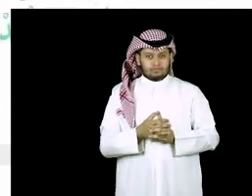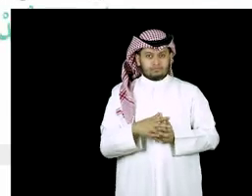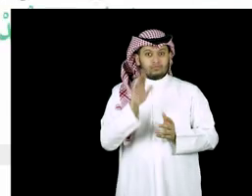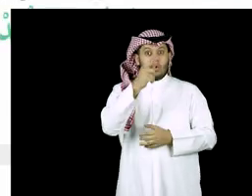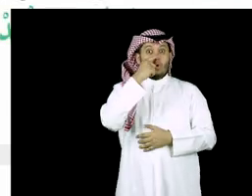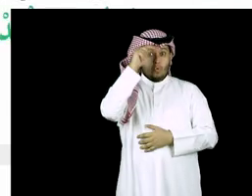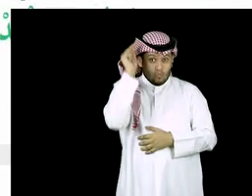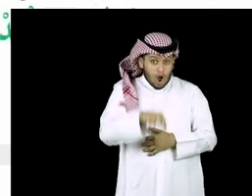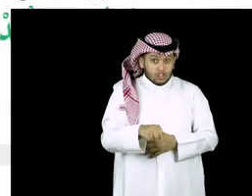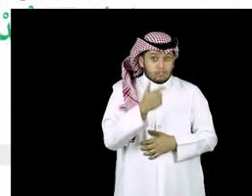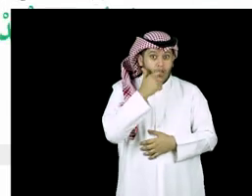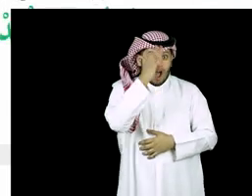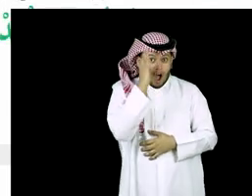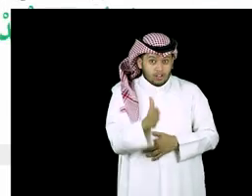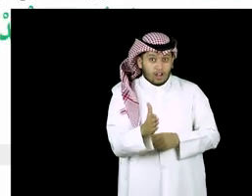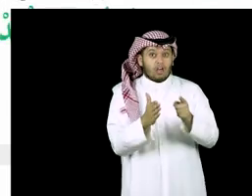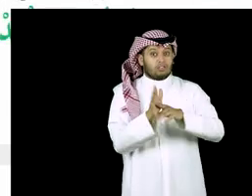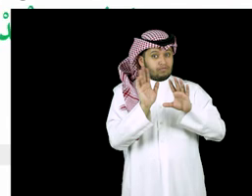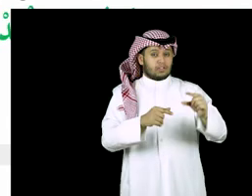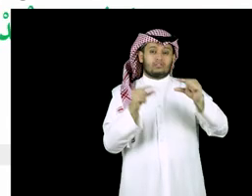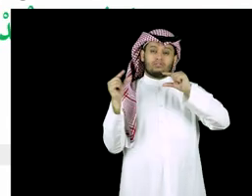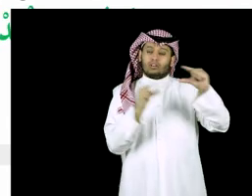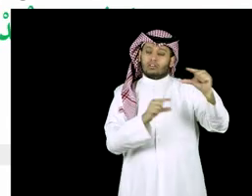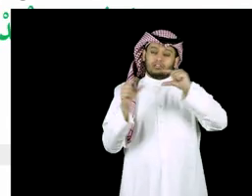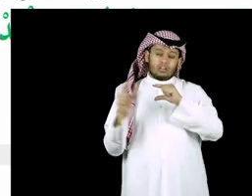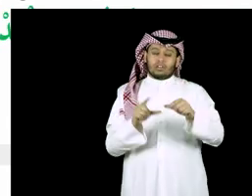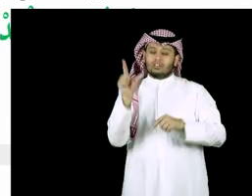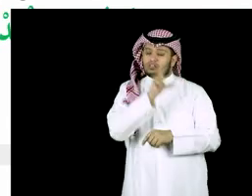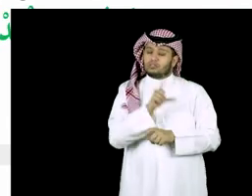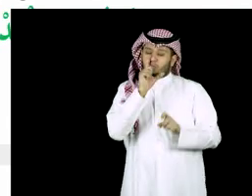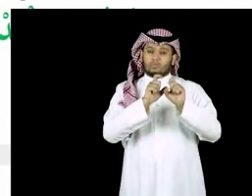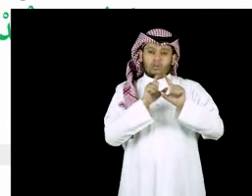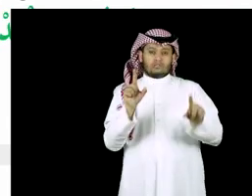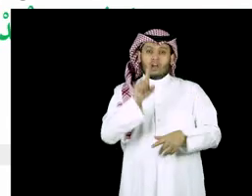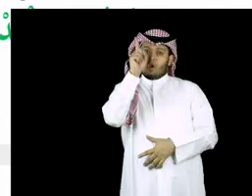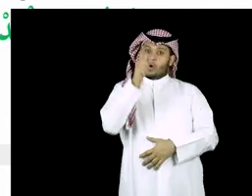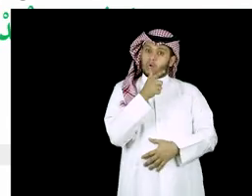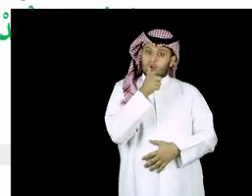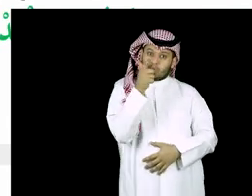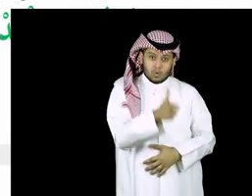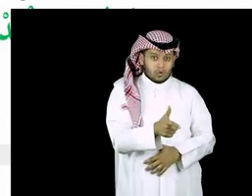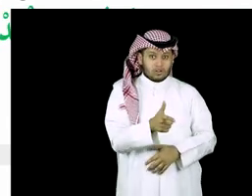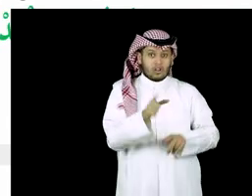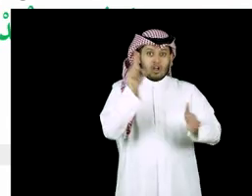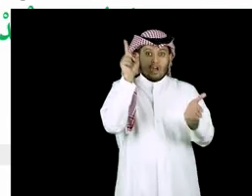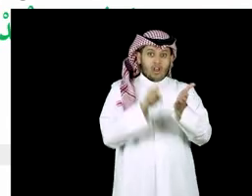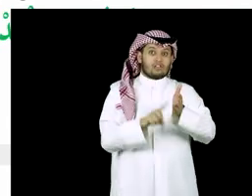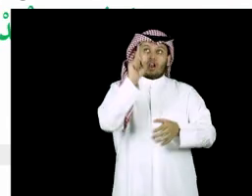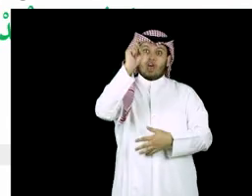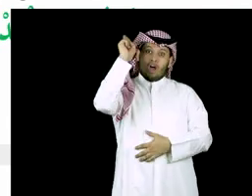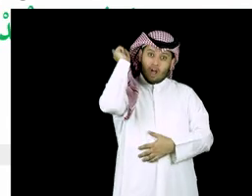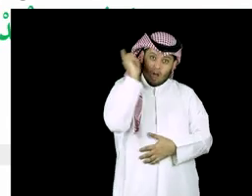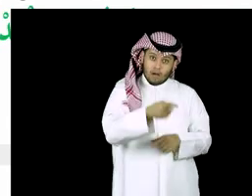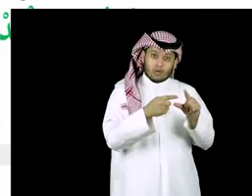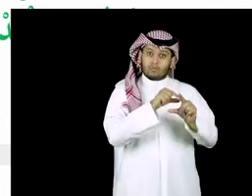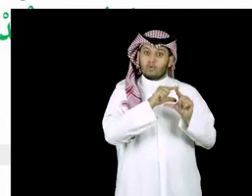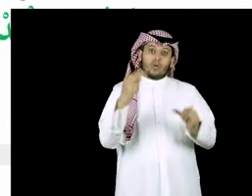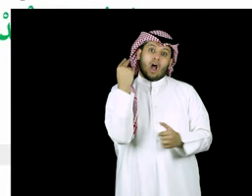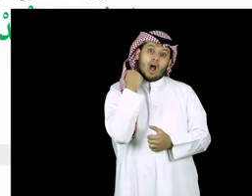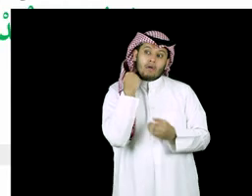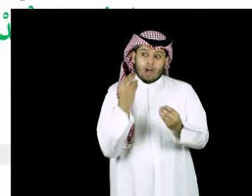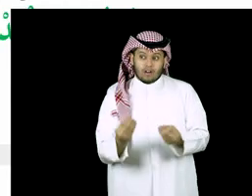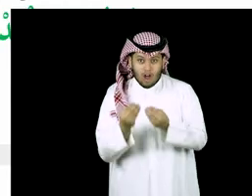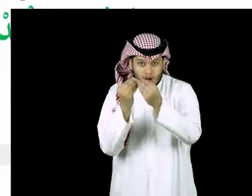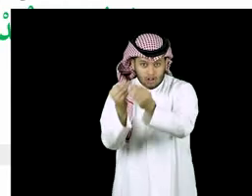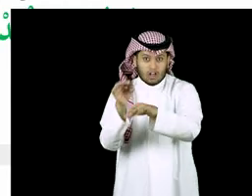وجوب العدل وفضله دلت عليه نصوص الشريعة، قال تعالى: إن الله يأمركم أن تؤدوا الأمانات إلى